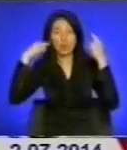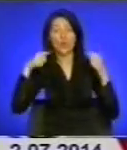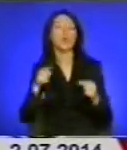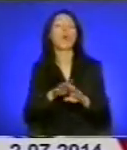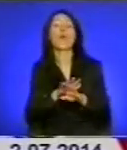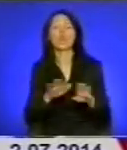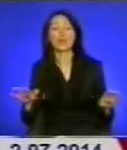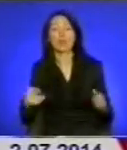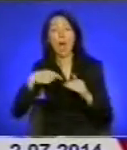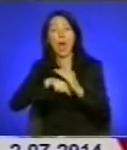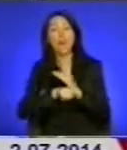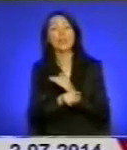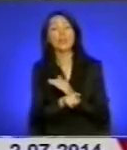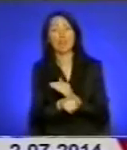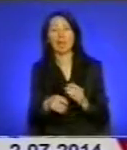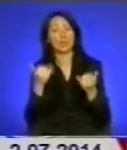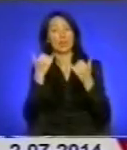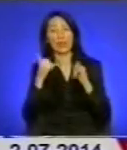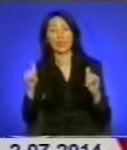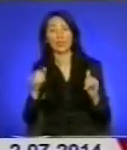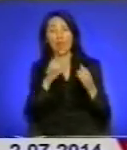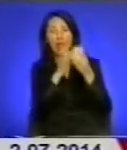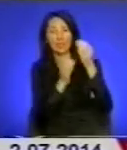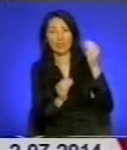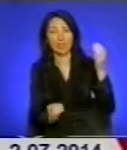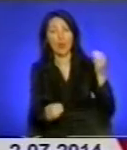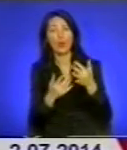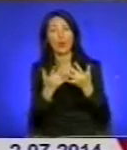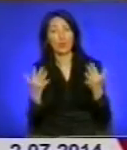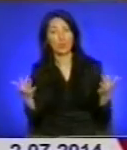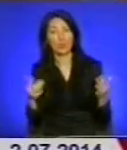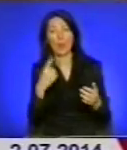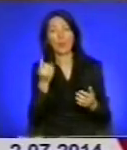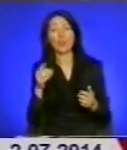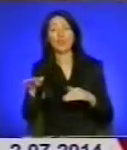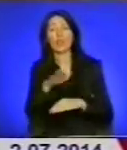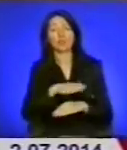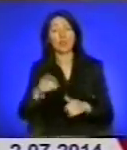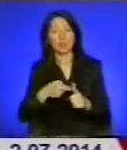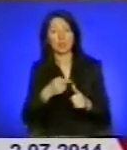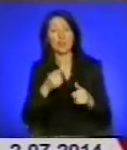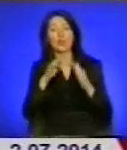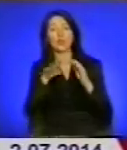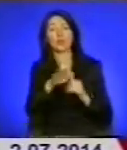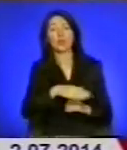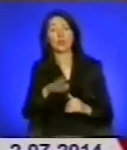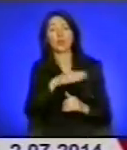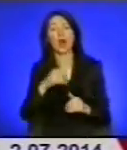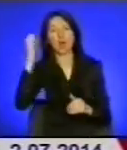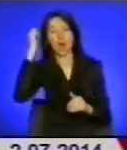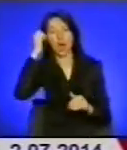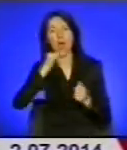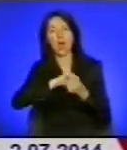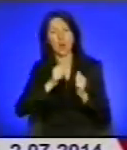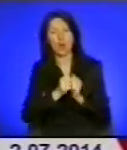печера дивовижними кришталевими композиціями перший так званий зал називають залом кам'яного буйвола Саме